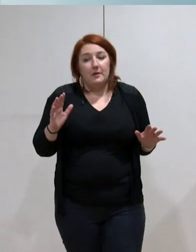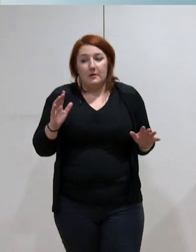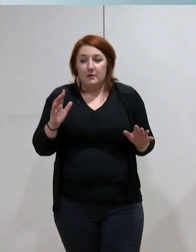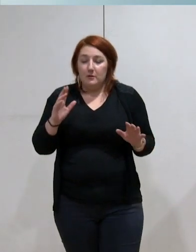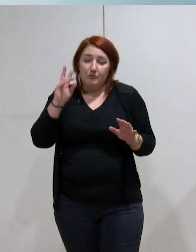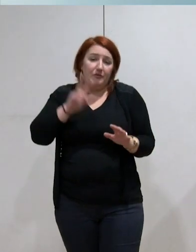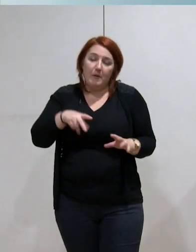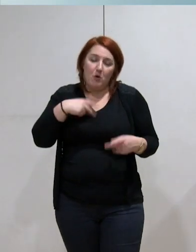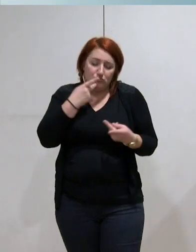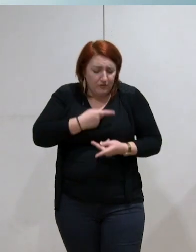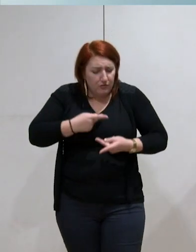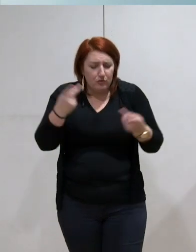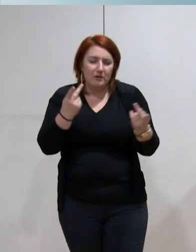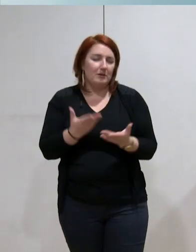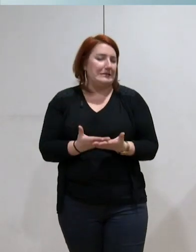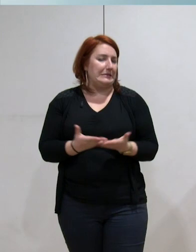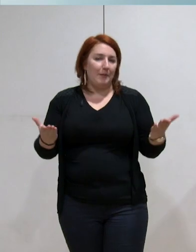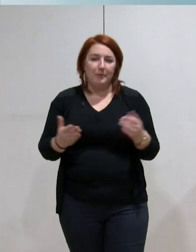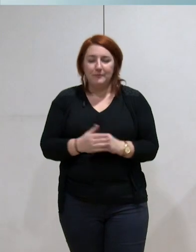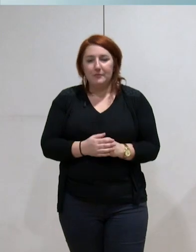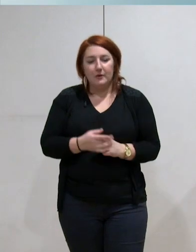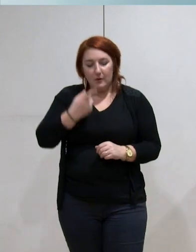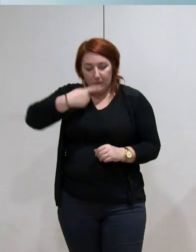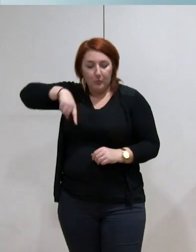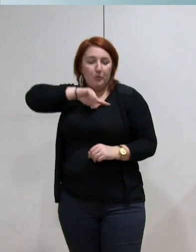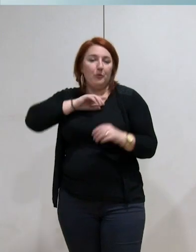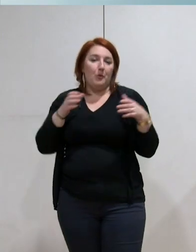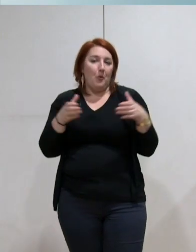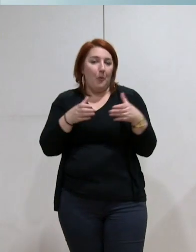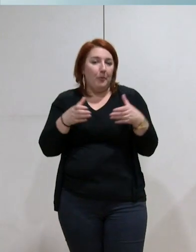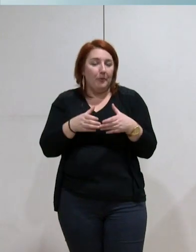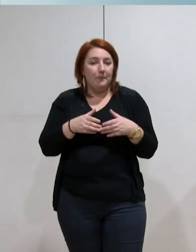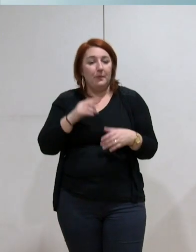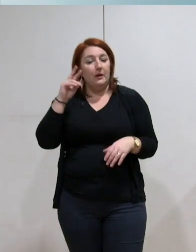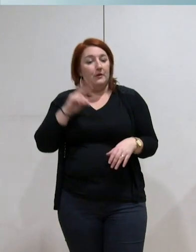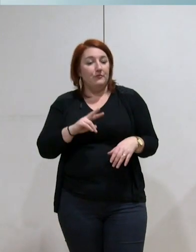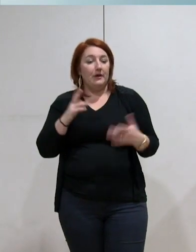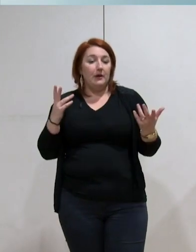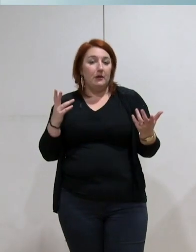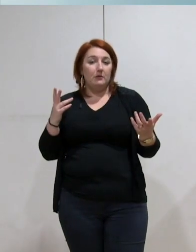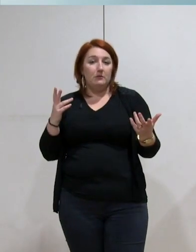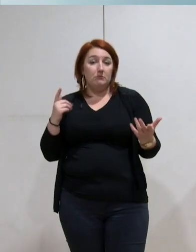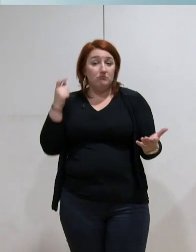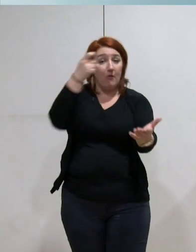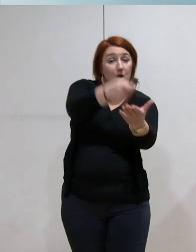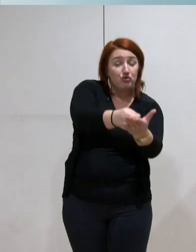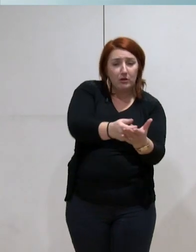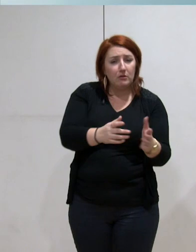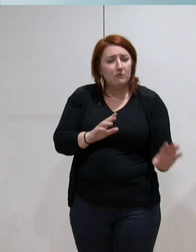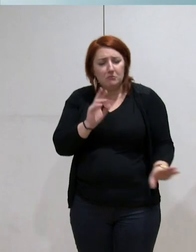je vais vous le dire comme très très simplement pour ce qui nous concerne l'opération en tant que telle n'est pas jugée